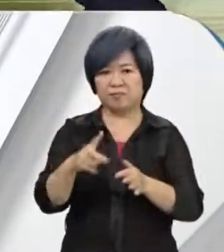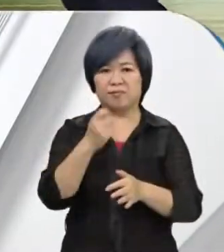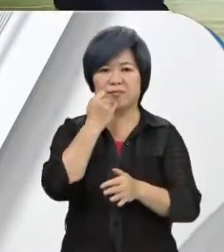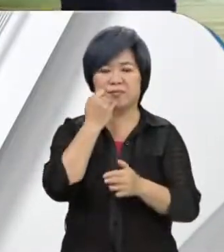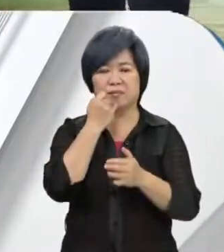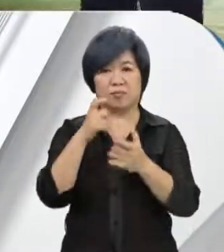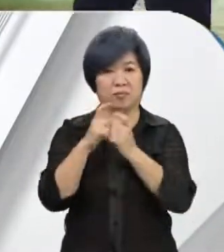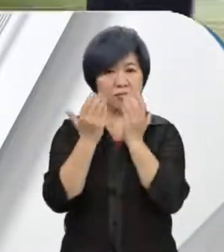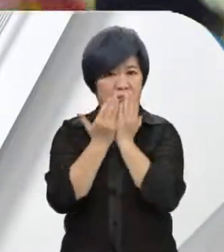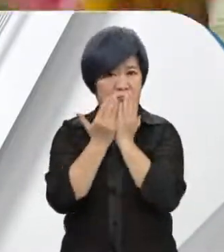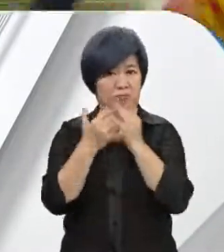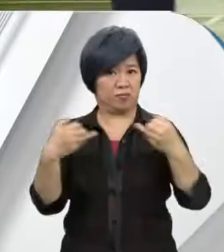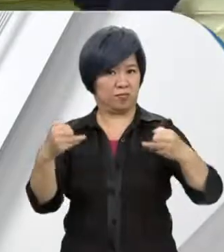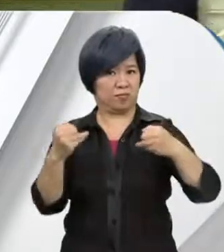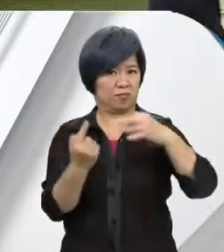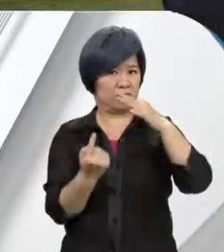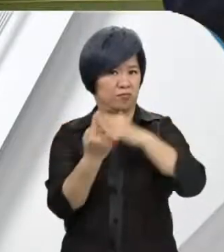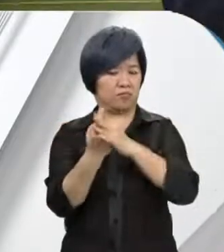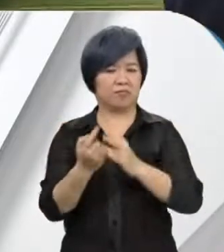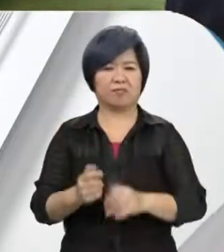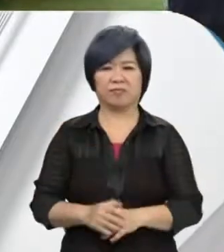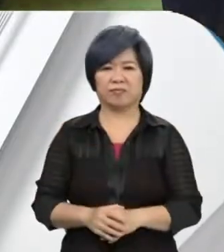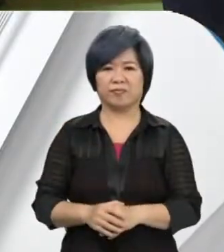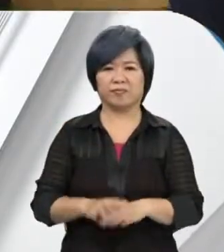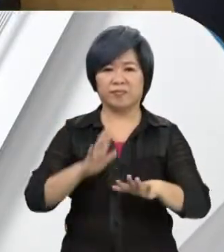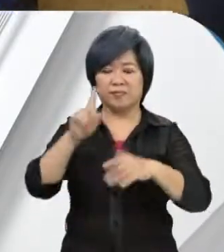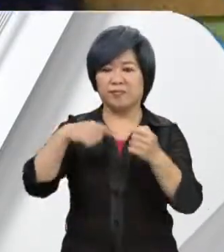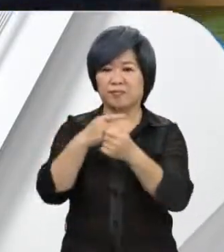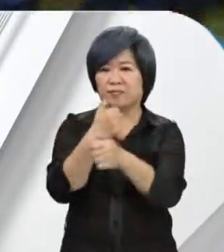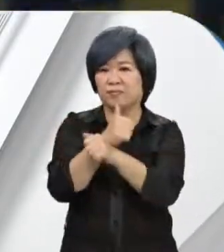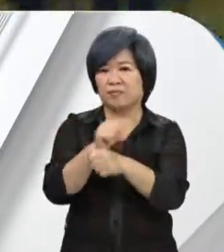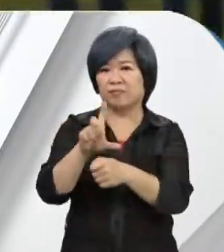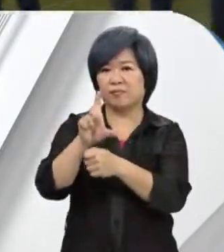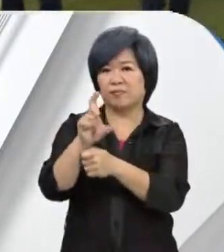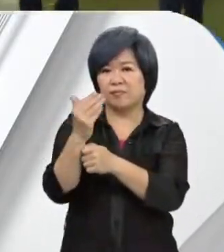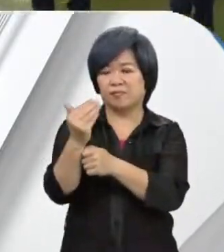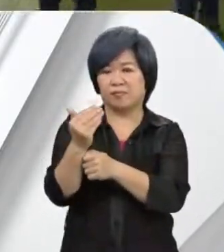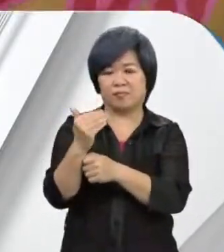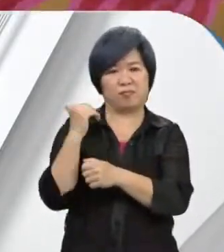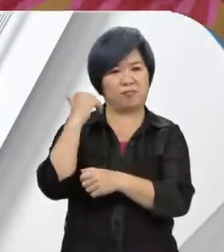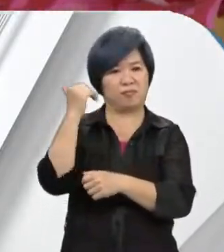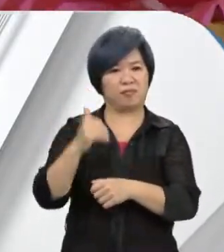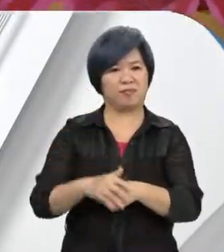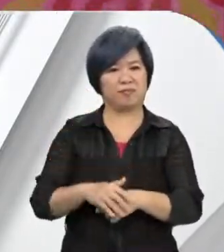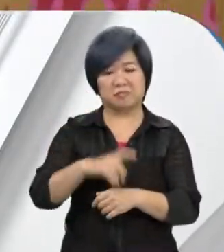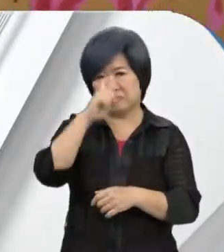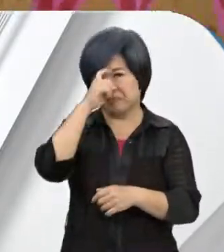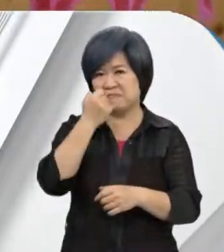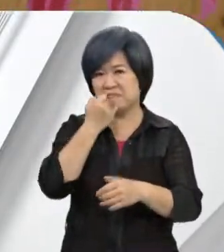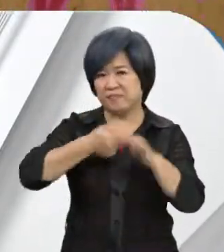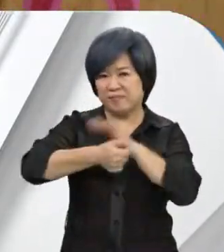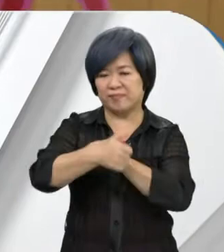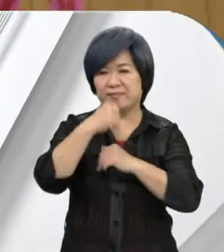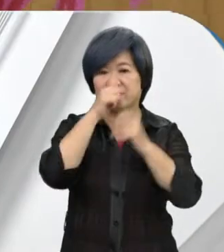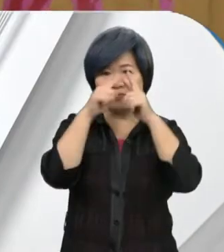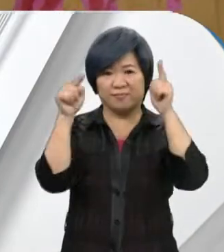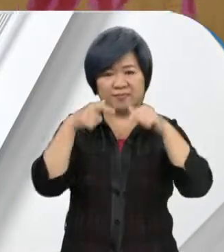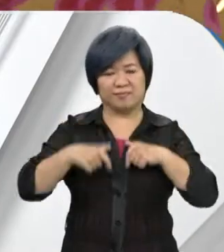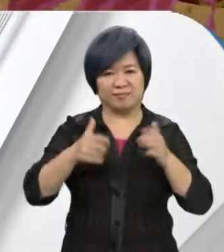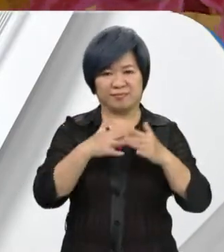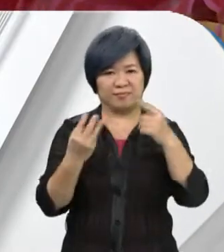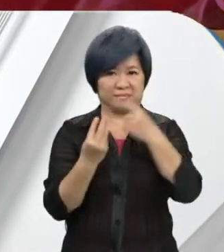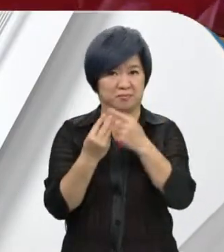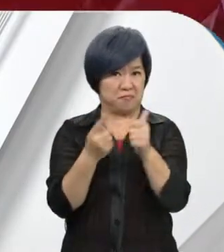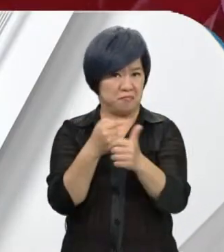到读书，考试成绩排头前。今年学生拿到69几分，还有希望考到第一次年台台心理